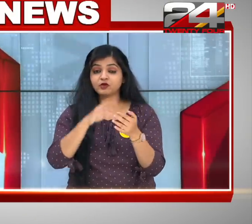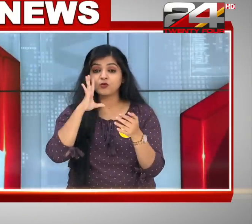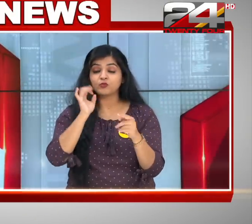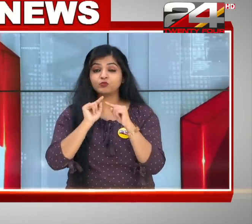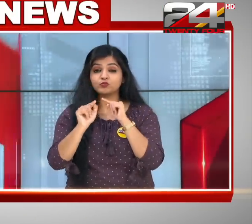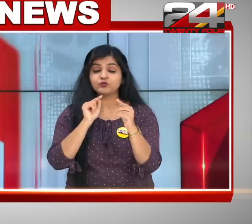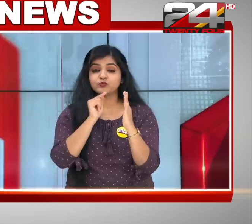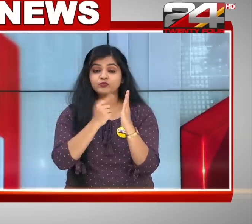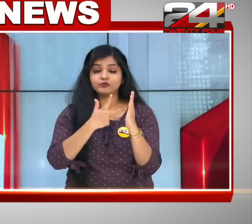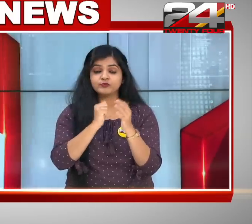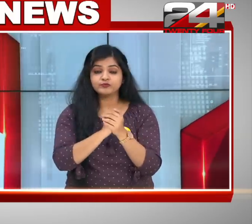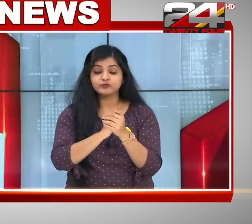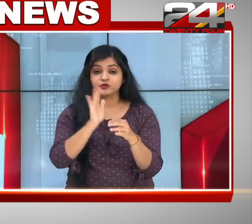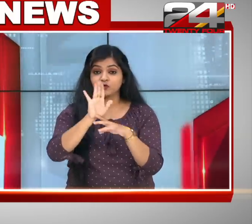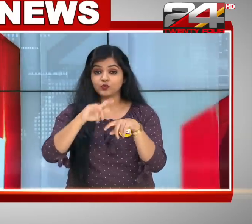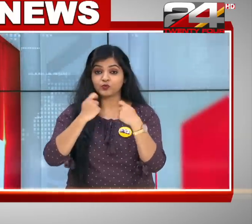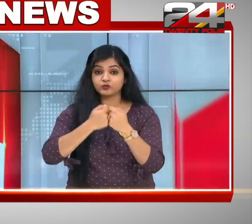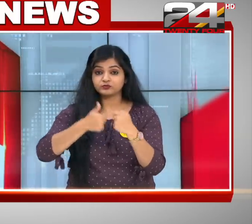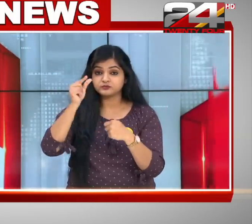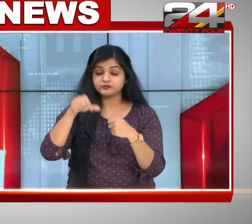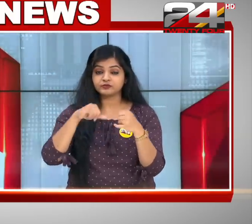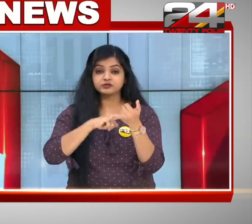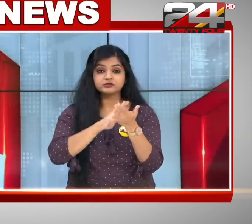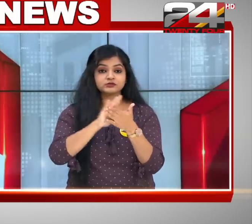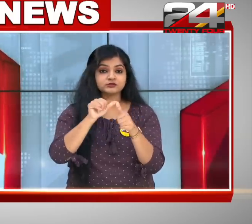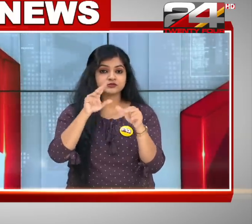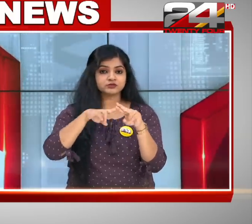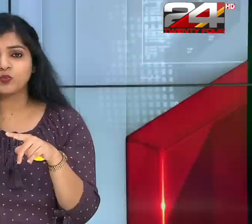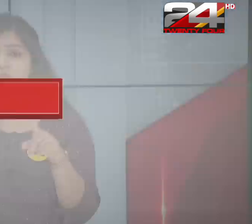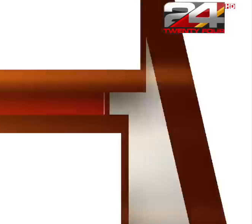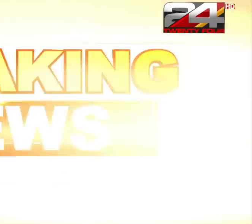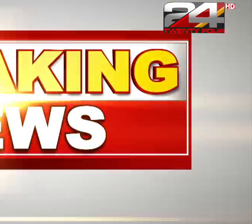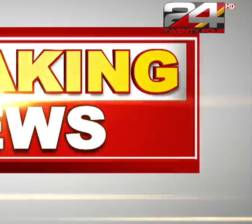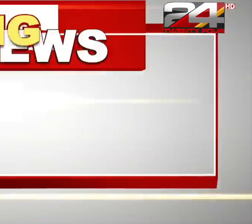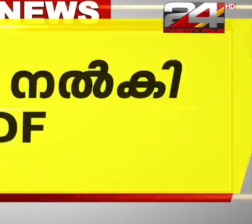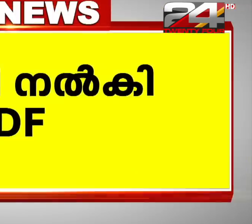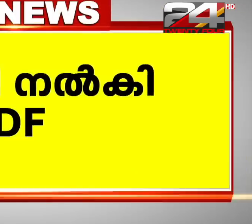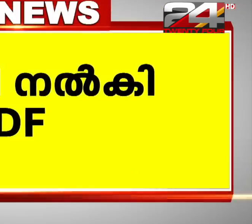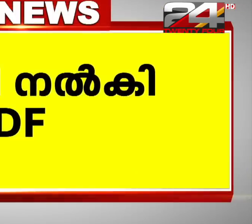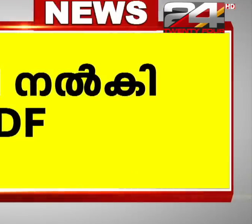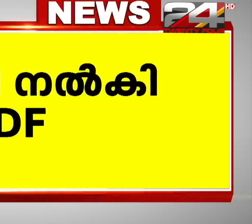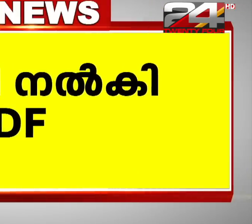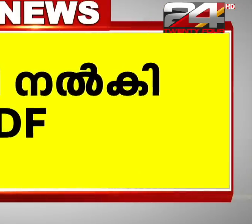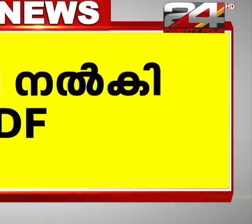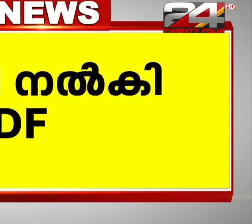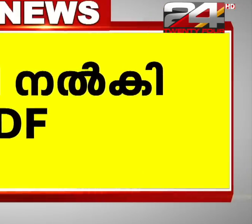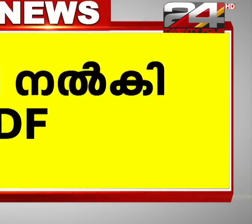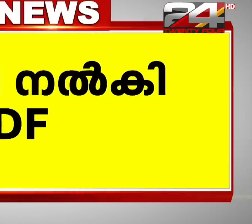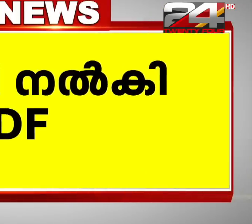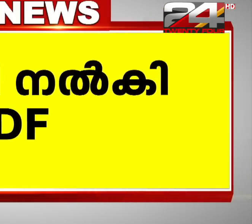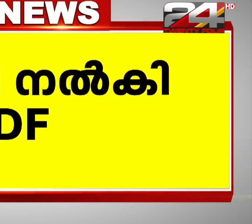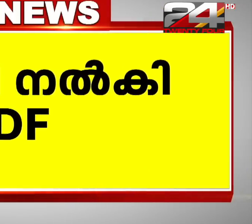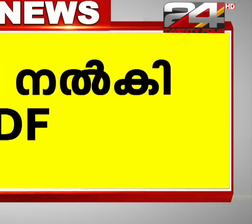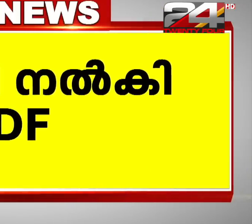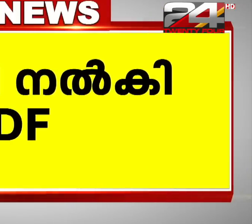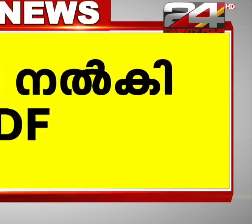പറയുന്നത് കോൺഗ്രസ് സ്ഥാനാർത്ഥിയായ ഷാഫി പറമ്പിലിന്റെ അറിവോടെയാണ് ഈ അധിക്ഷേപമെന്നും പറയുന്നുണ്ട്. എന്നാണെങ്കിലും ഇതുമായി ബന്ധപ്പെട്ട തുടർ നടപടികൾ പോലീസിന്റെയോ